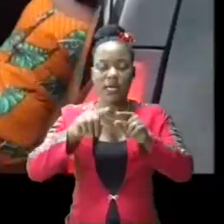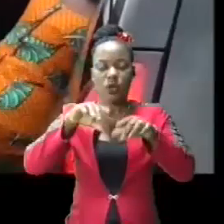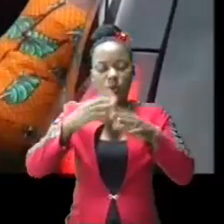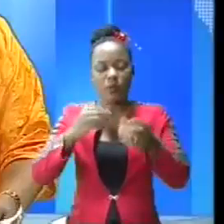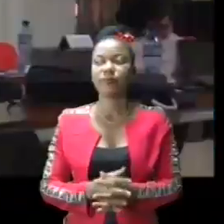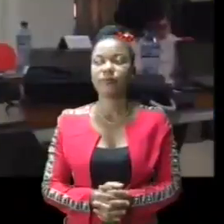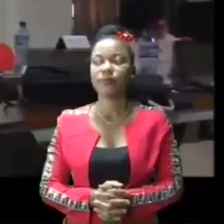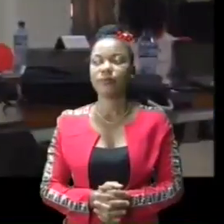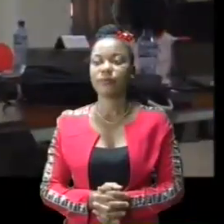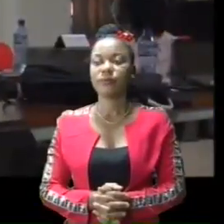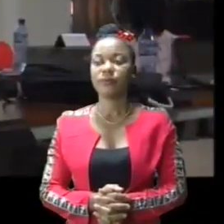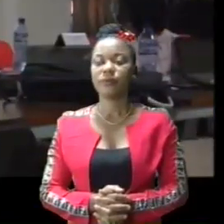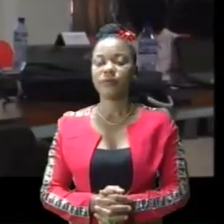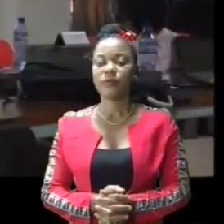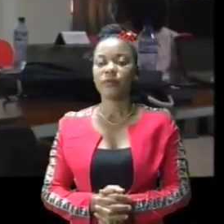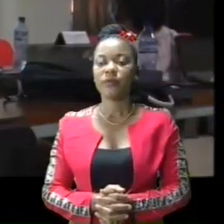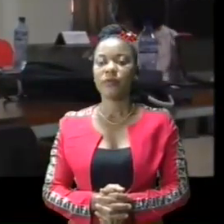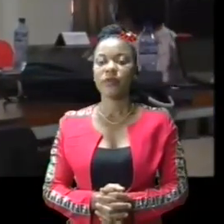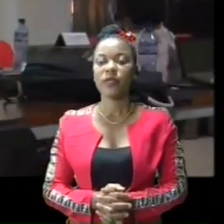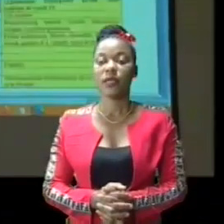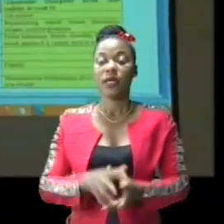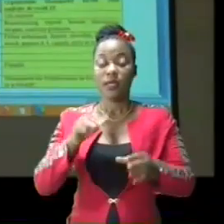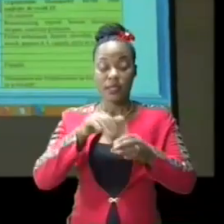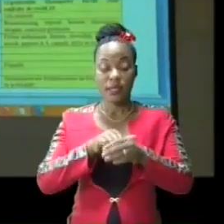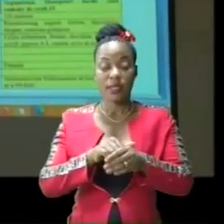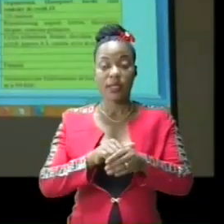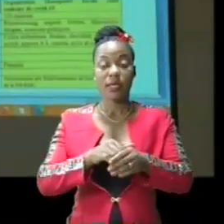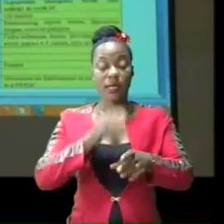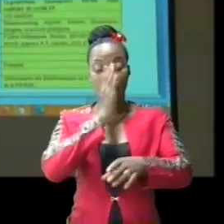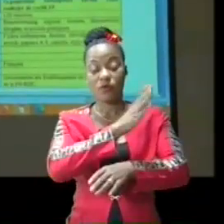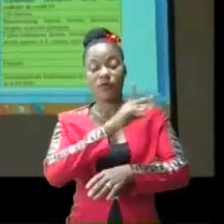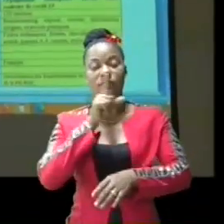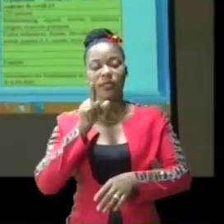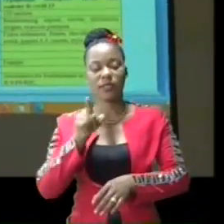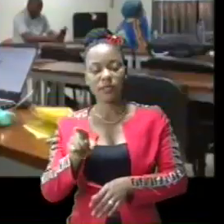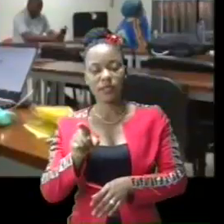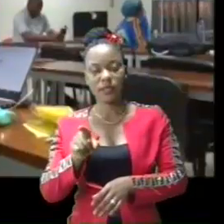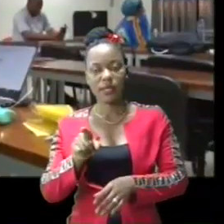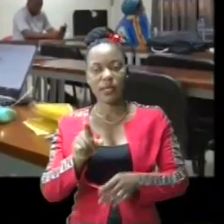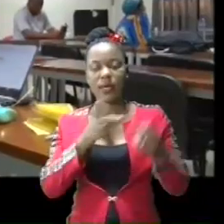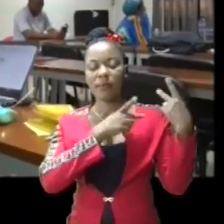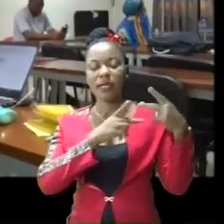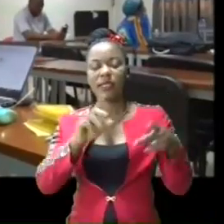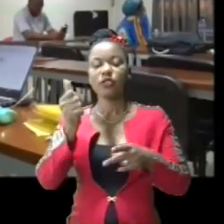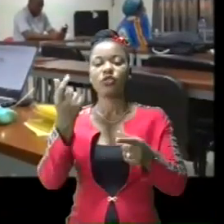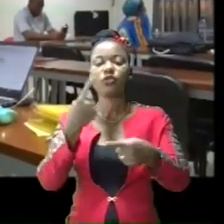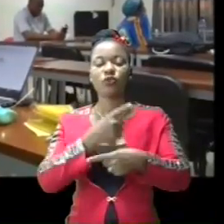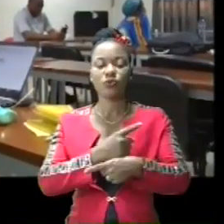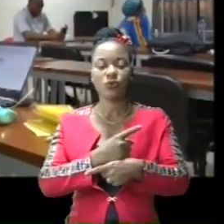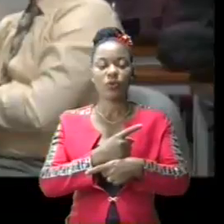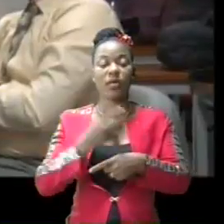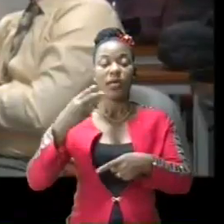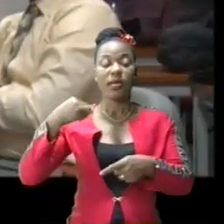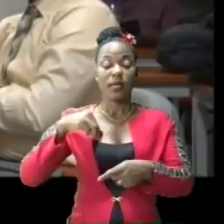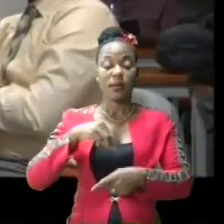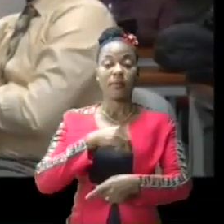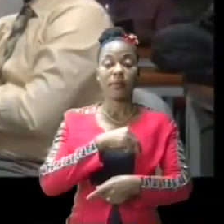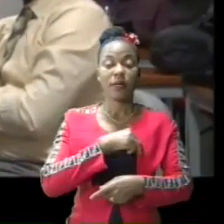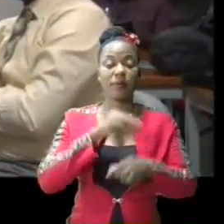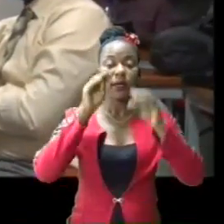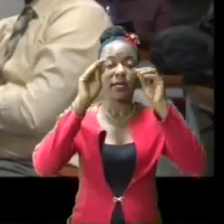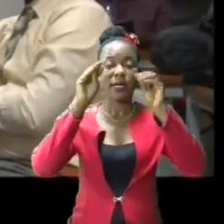personnel. Au cours de ces ateliers, organisés en plénière pendant 10 jours, les participants constitués des